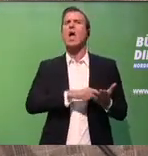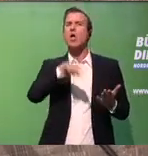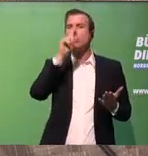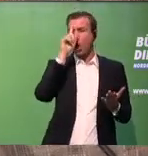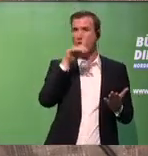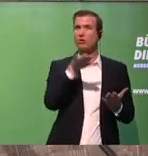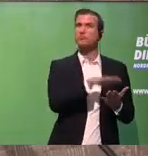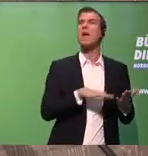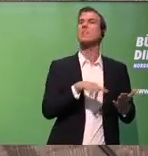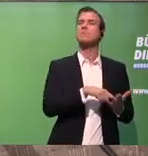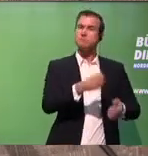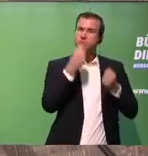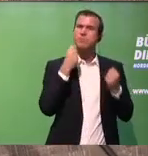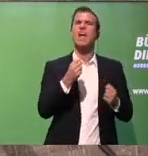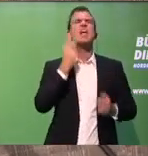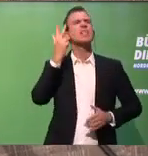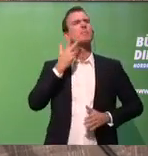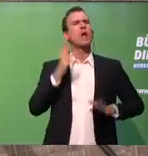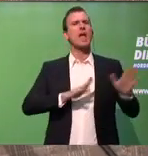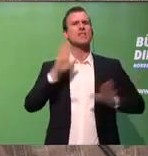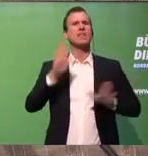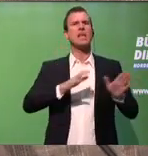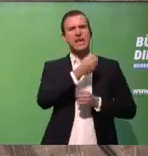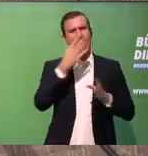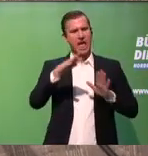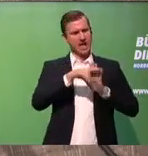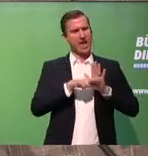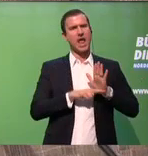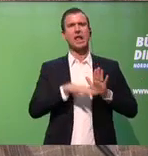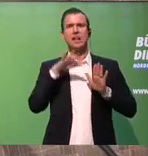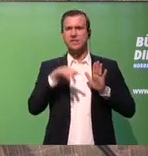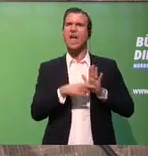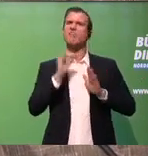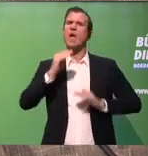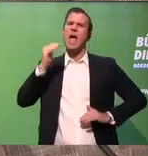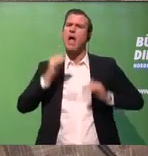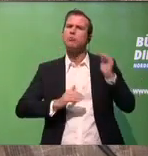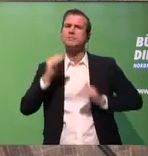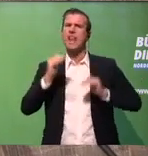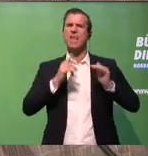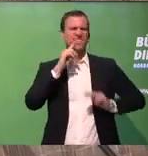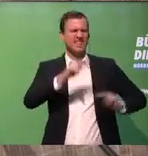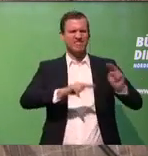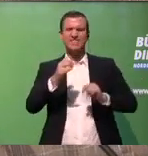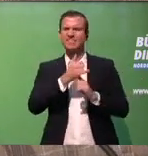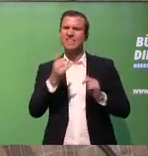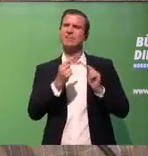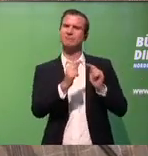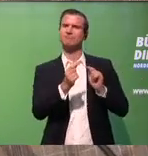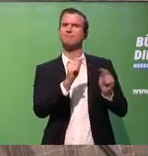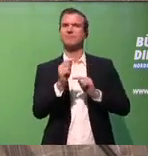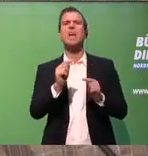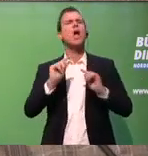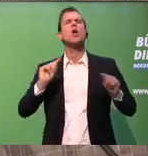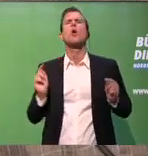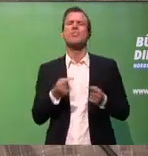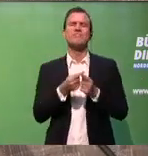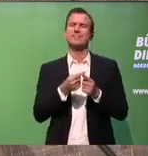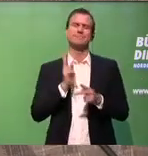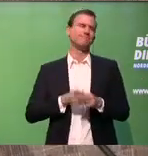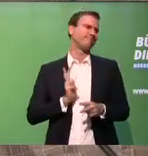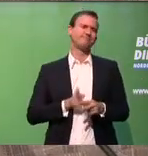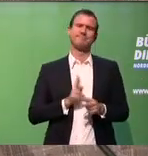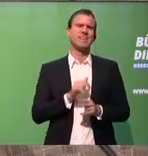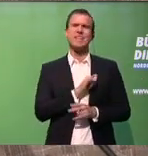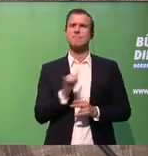wir eine solide Demokratie und klare Spielregeln, um den Ausgleich von Differenzen zu verhandeln. Konflikte wird es immer geben,